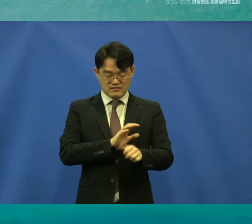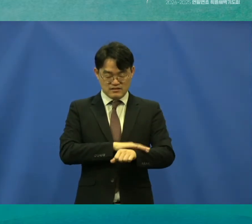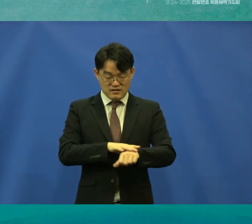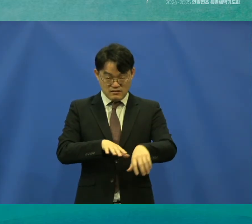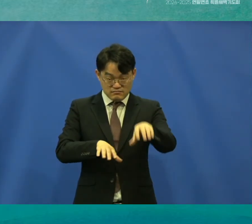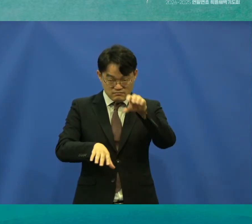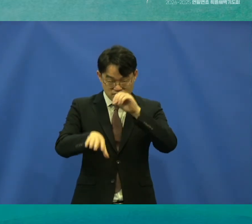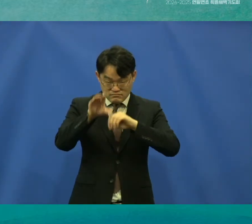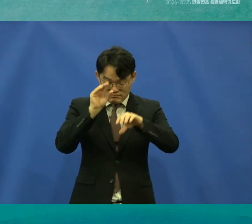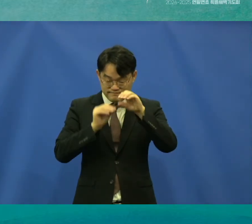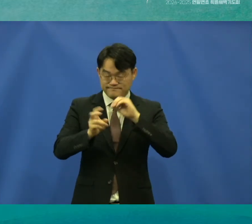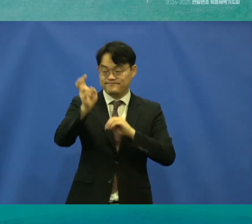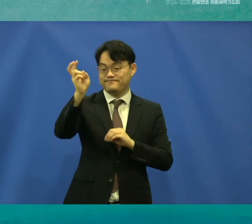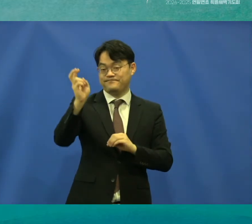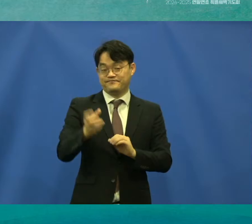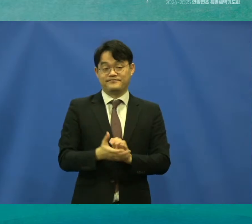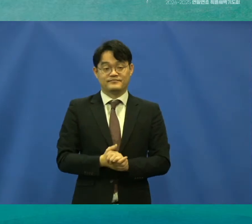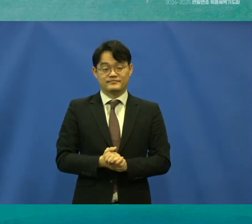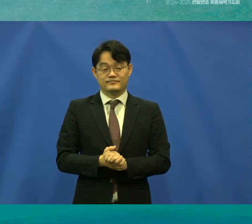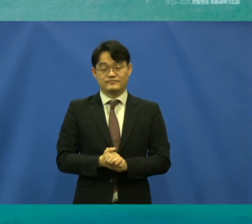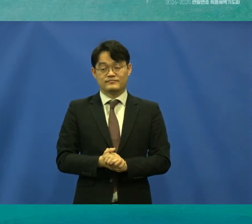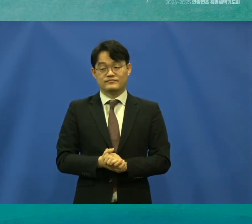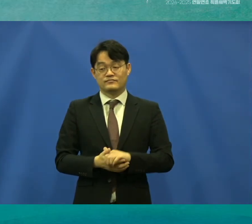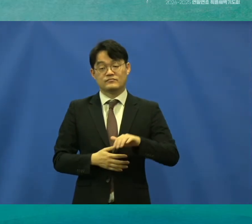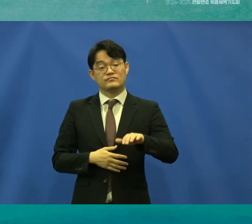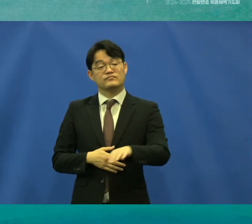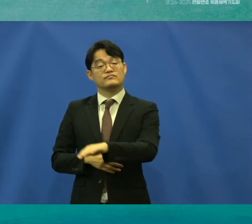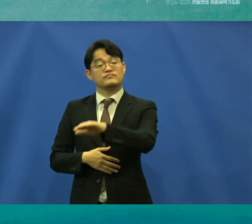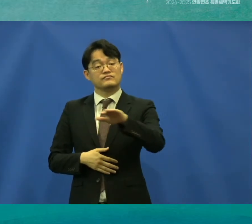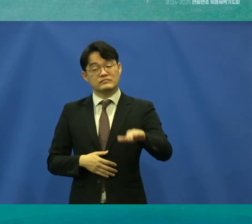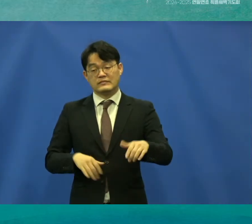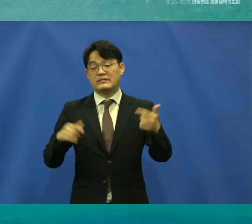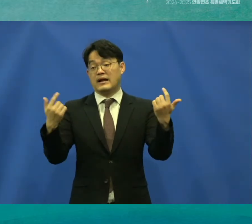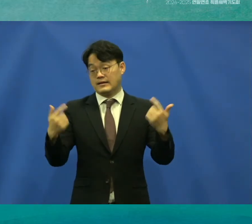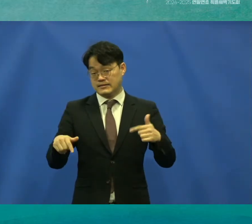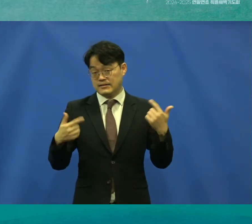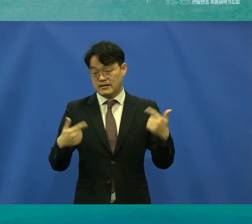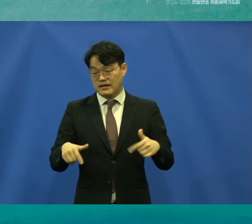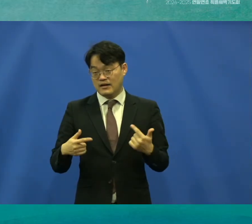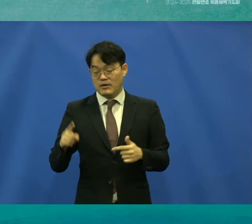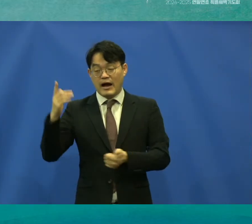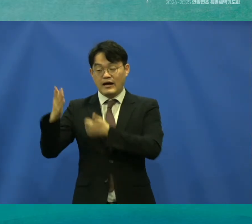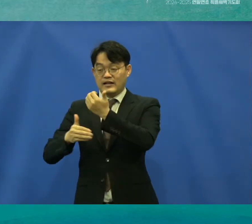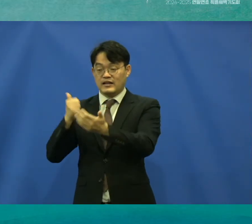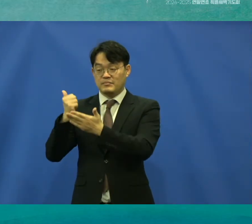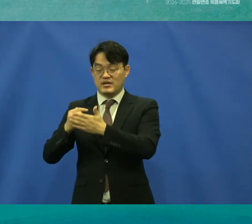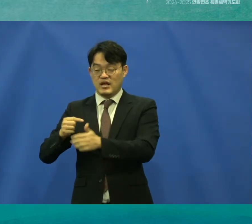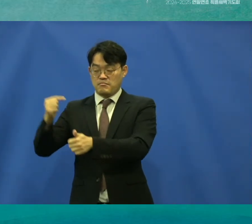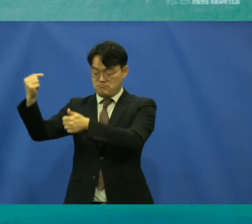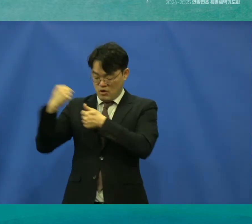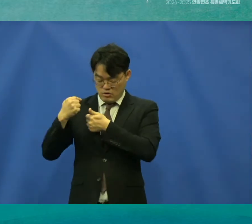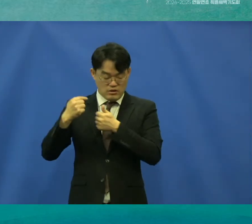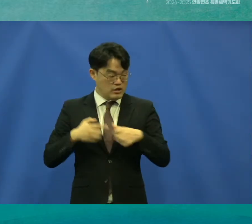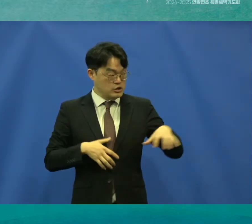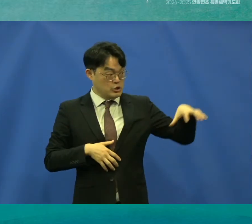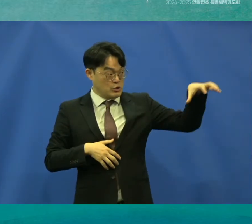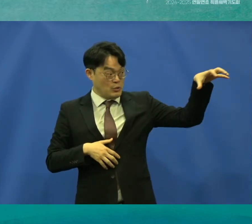자, 우리에게는 늘 니느웨와 다시스 행이 우리 앞에 놓여 있습니다. 오늘 또 욥과